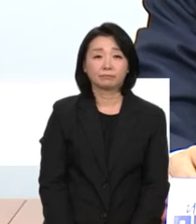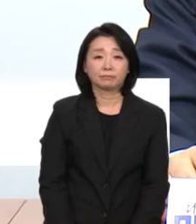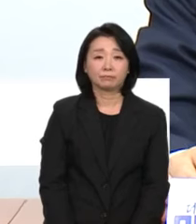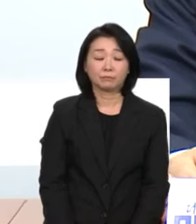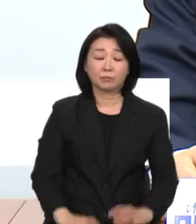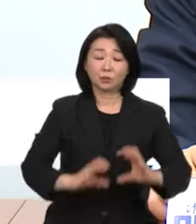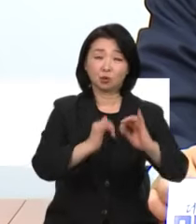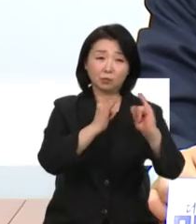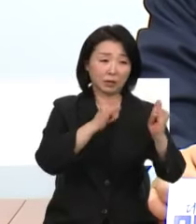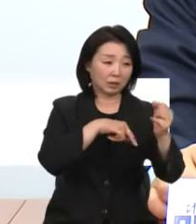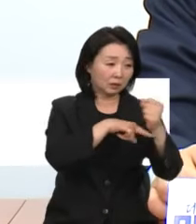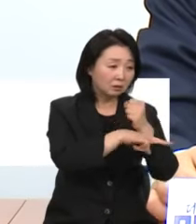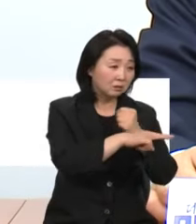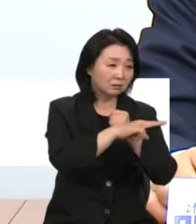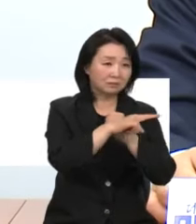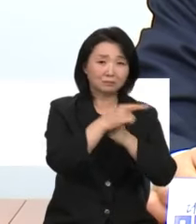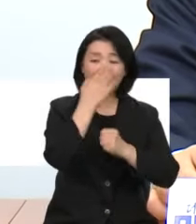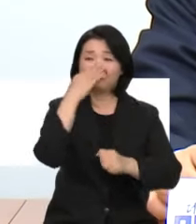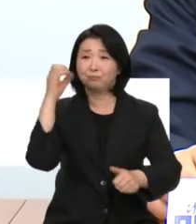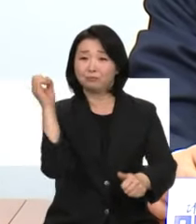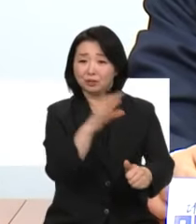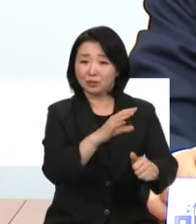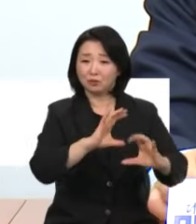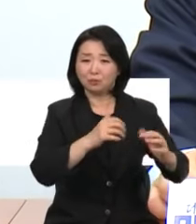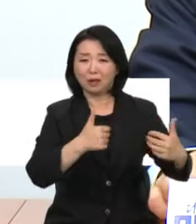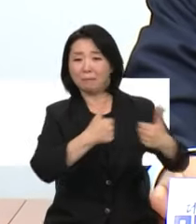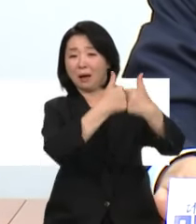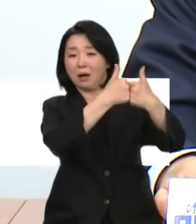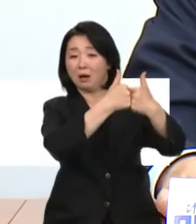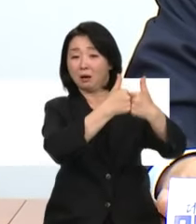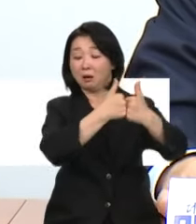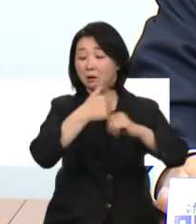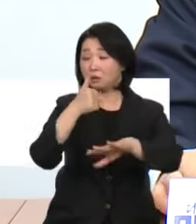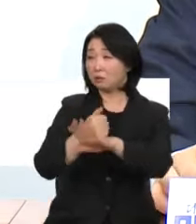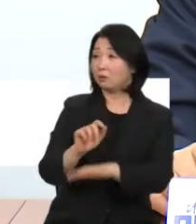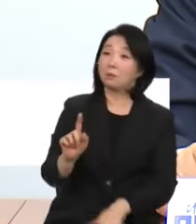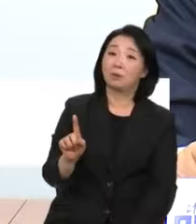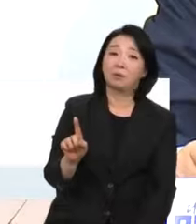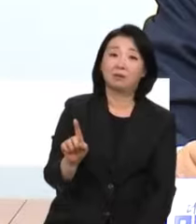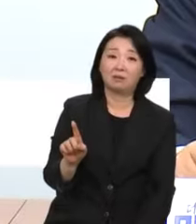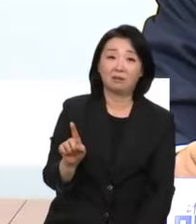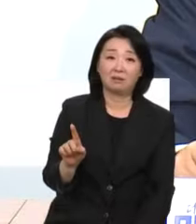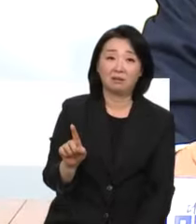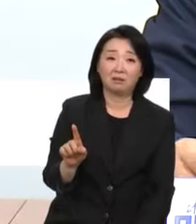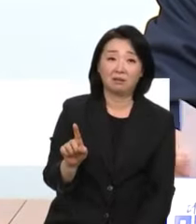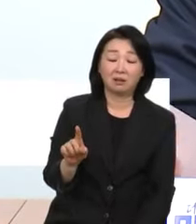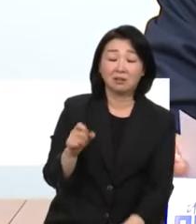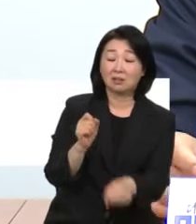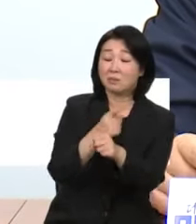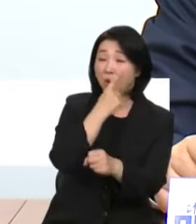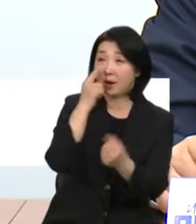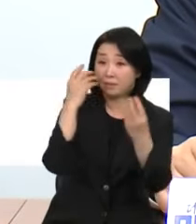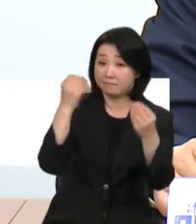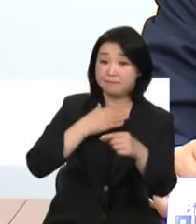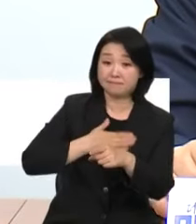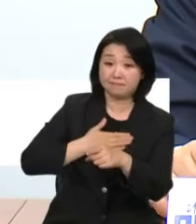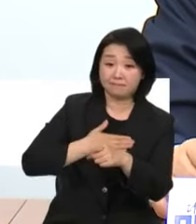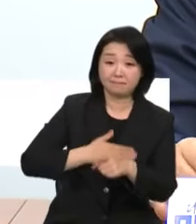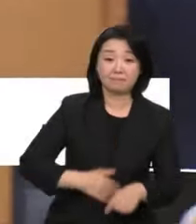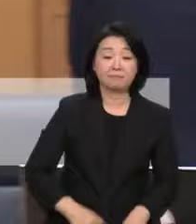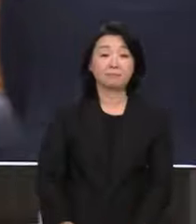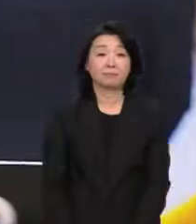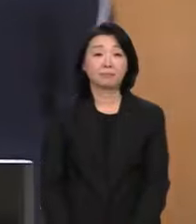국민의 뜻을 무시하고 국민과 맞서면 어떤 결과가 빚어지는지 이미 확인하셨을 것으로 생각이